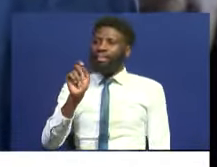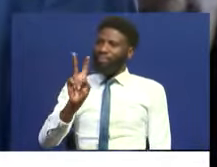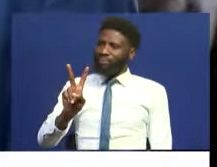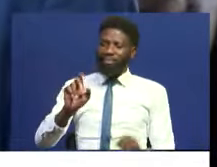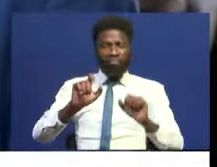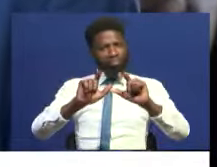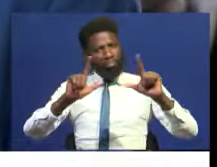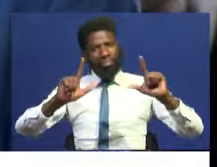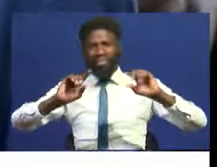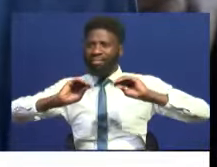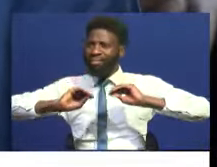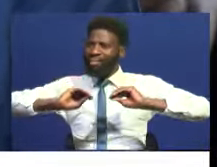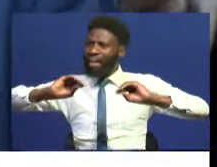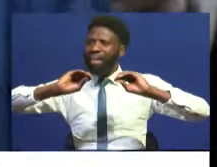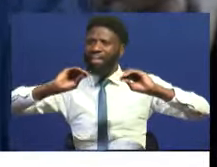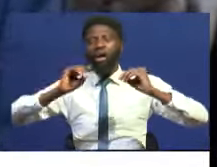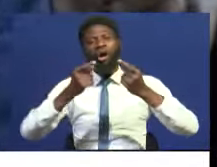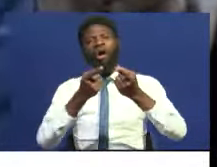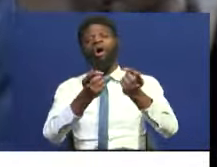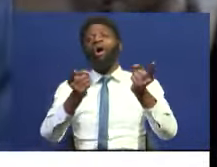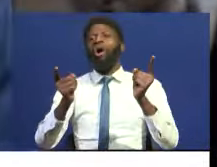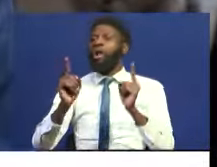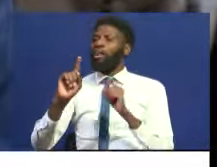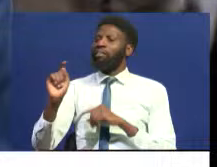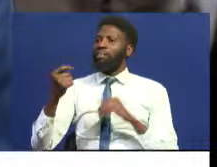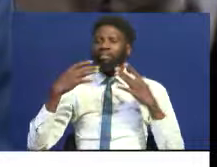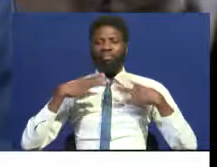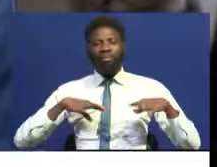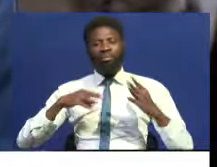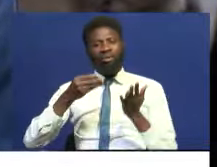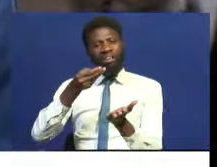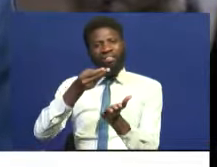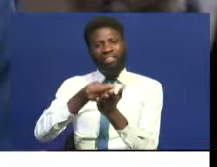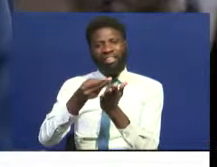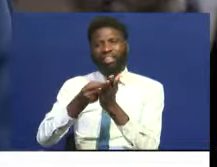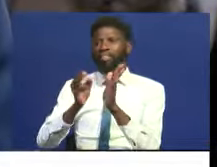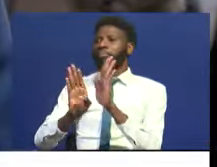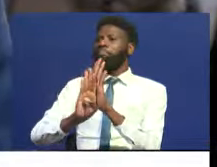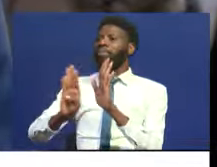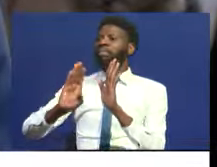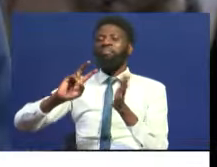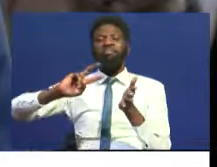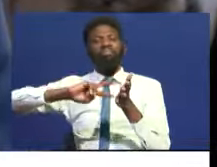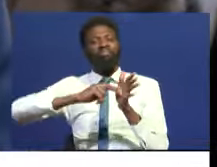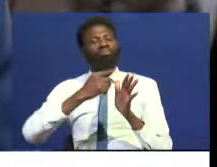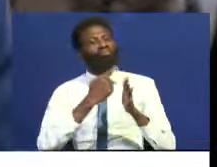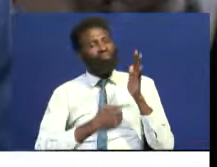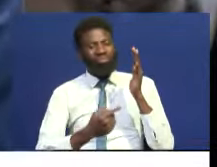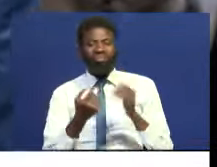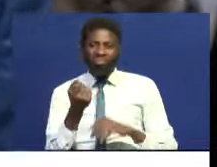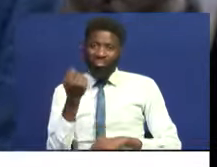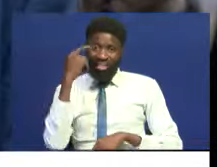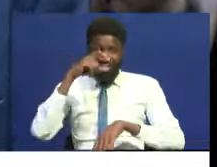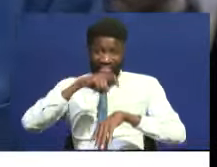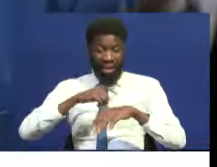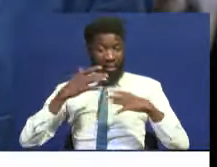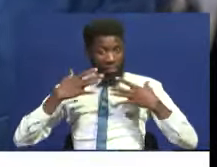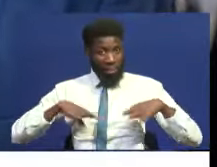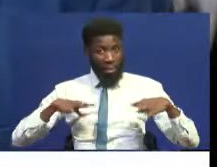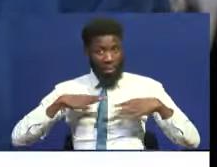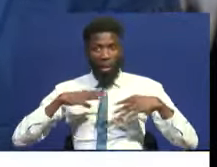wote maana yake ya finance bill, ili wengine wakishutumu